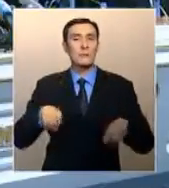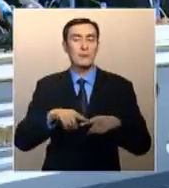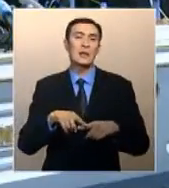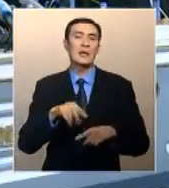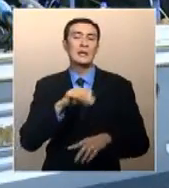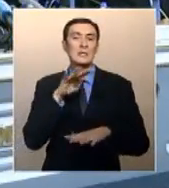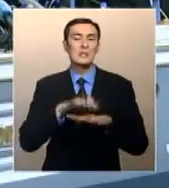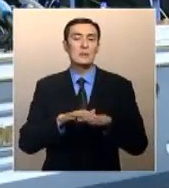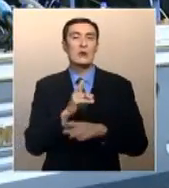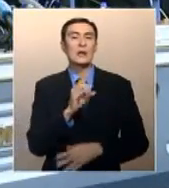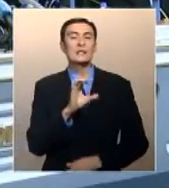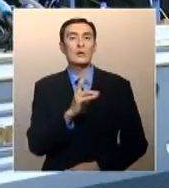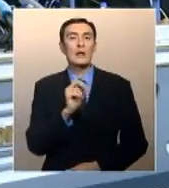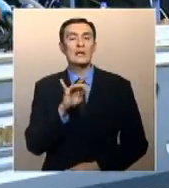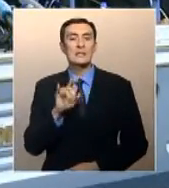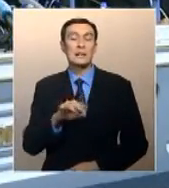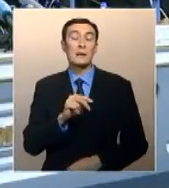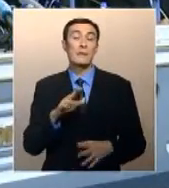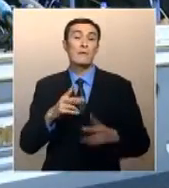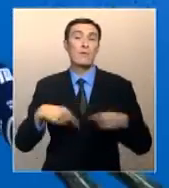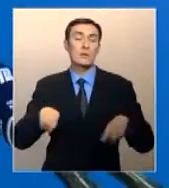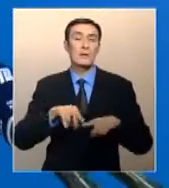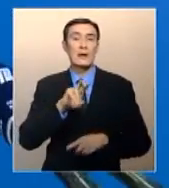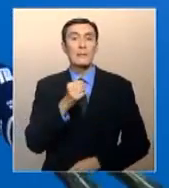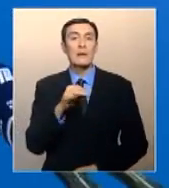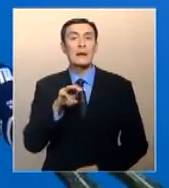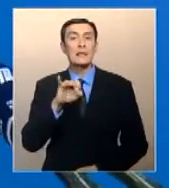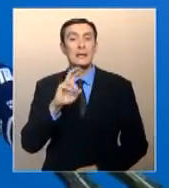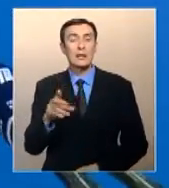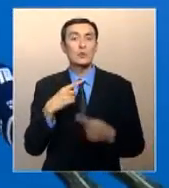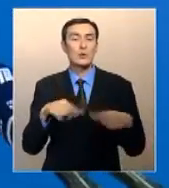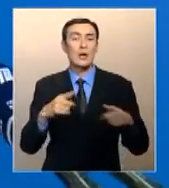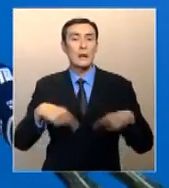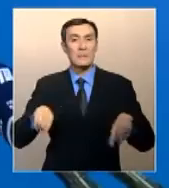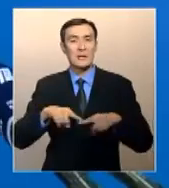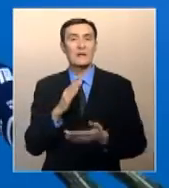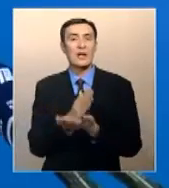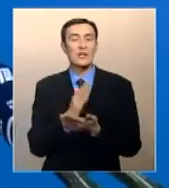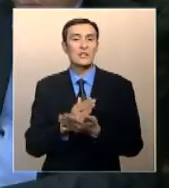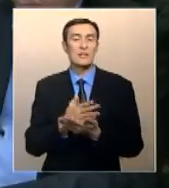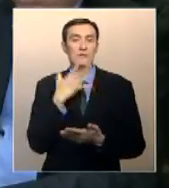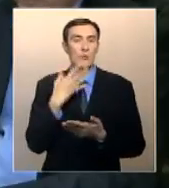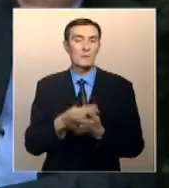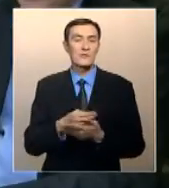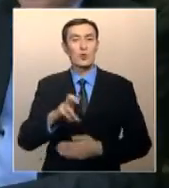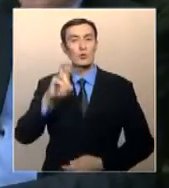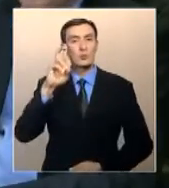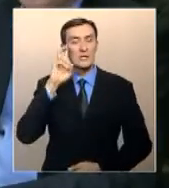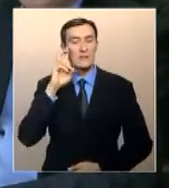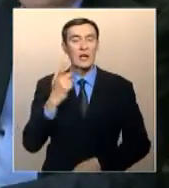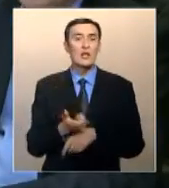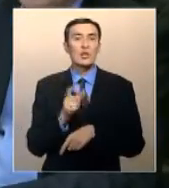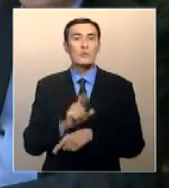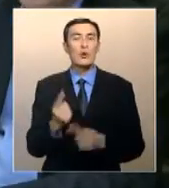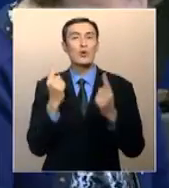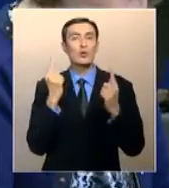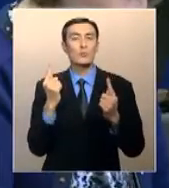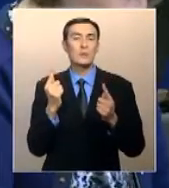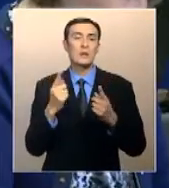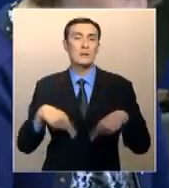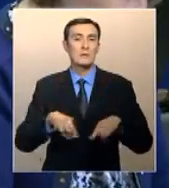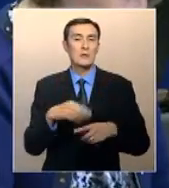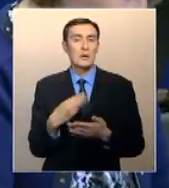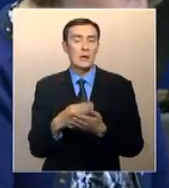фонда «Самрук Казына», холдингов «Байтерек» и «Казагра», а также других объектов, находящихся в руках государства. Наиболее крупные